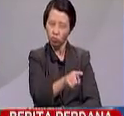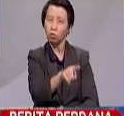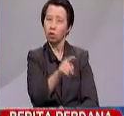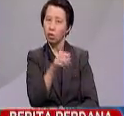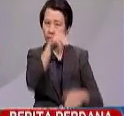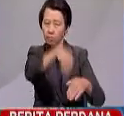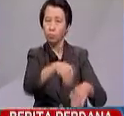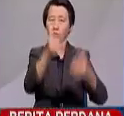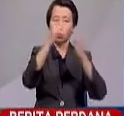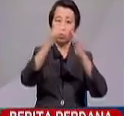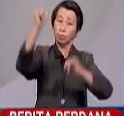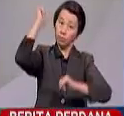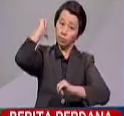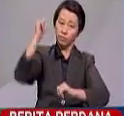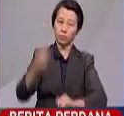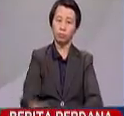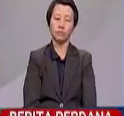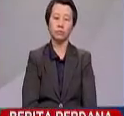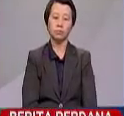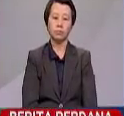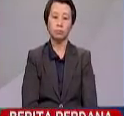terbabit.